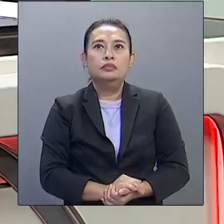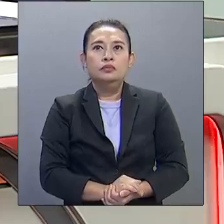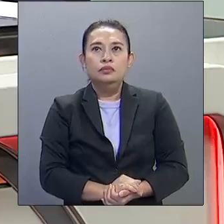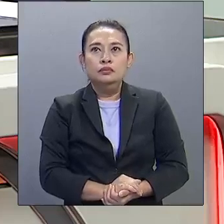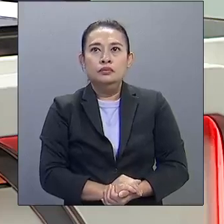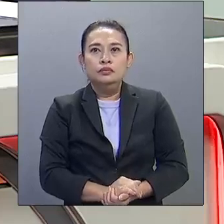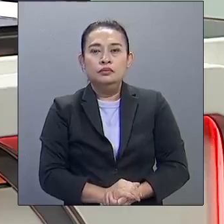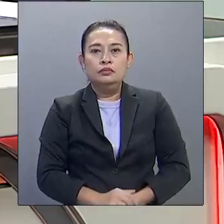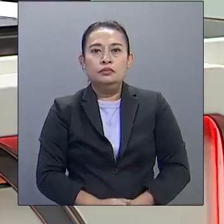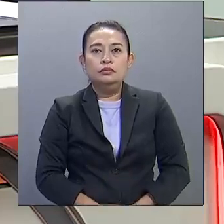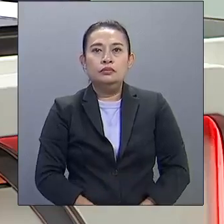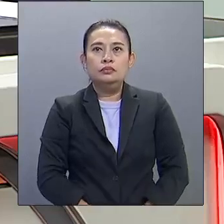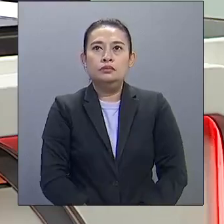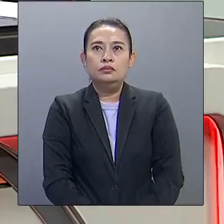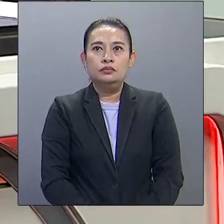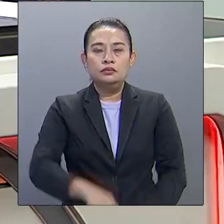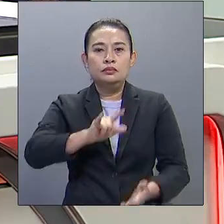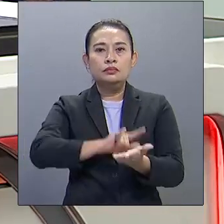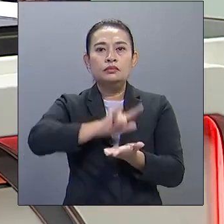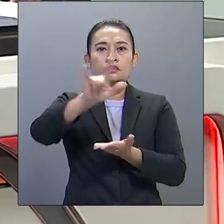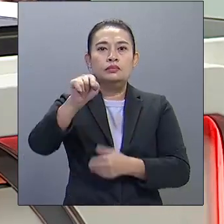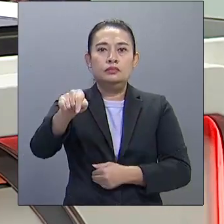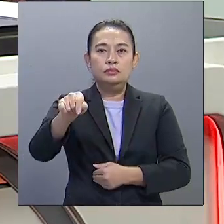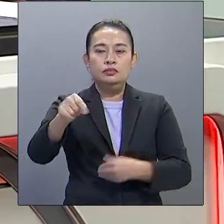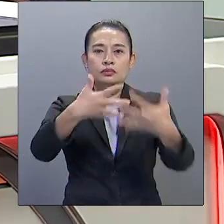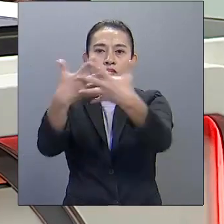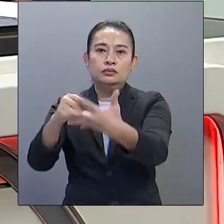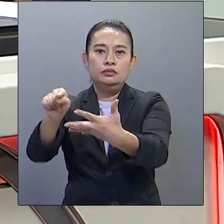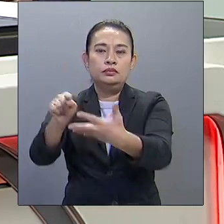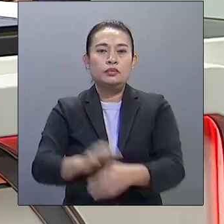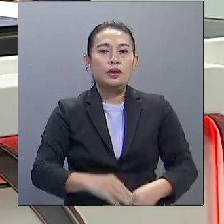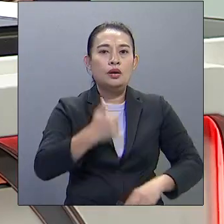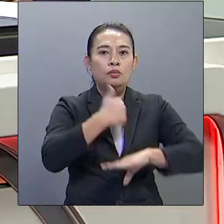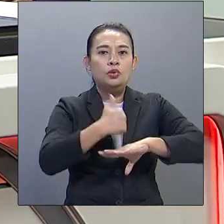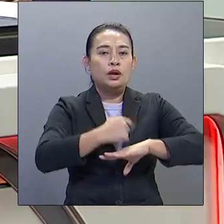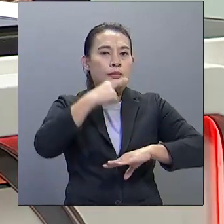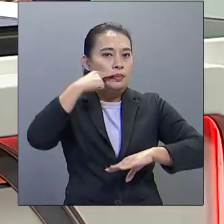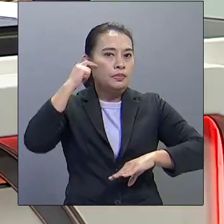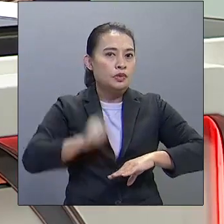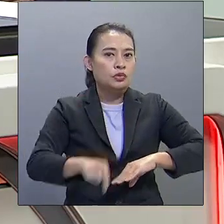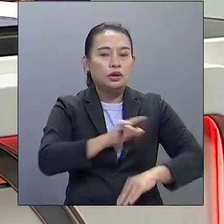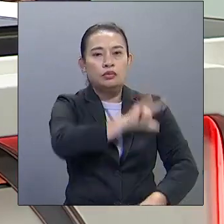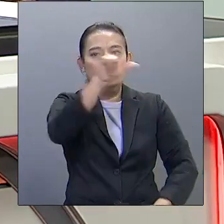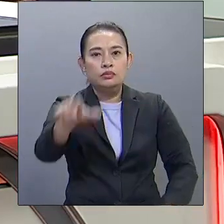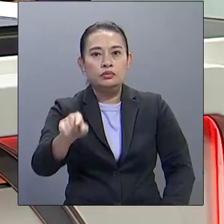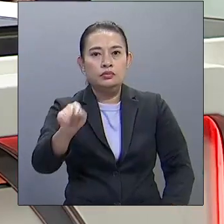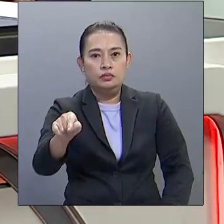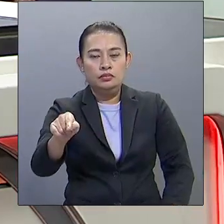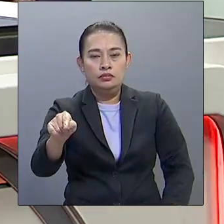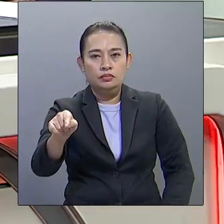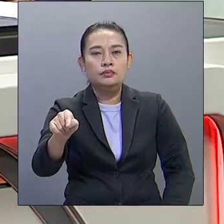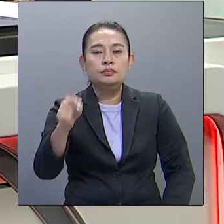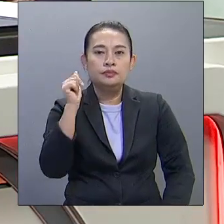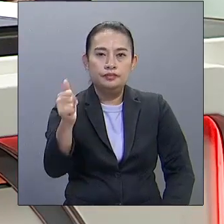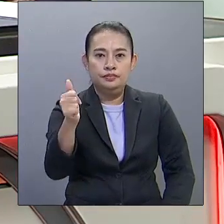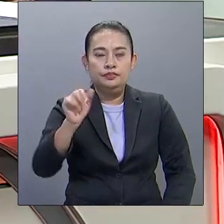บรรยากาศการเดินทางเยือนสหรัฐของผู้นำยูเครนชื่นมื่นทีเดียวนะคะแล้วก็ดูเหมือนว่าจะสมประโยชน์กันทั้ง 2ฝ่ายด้วยโดย